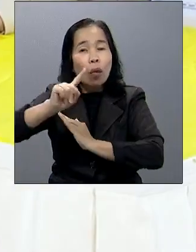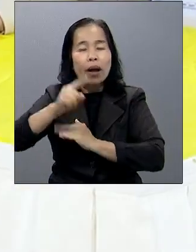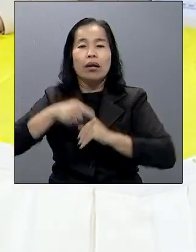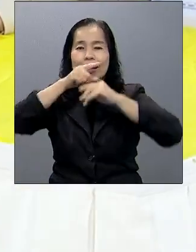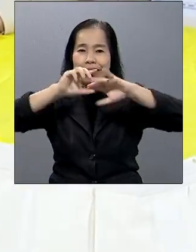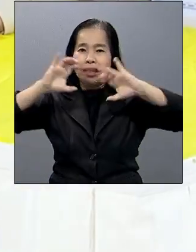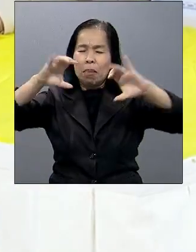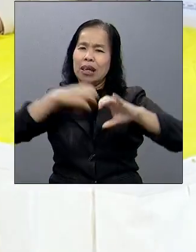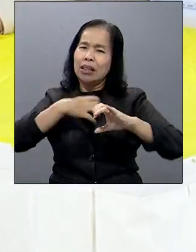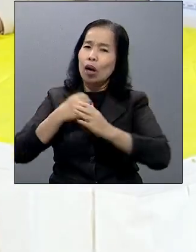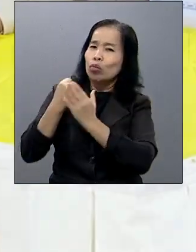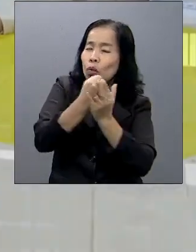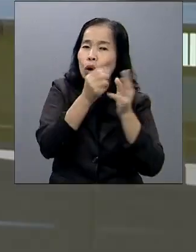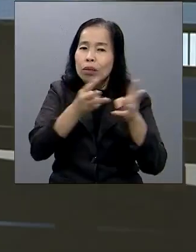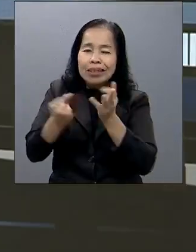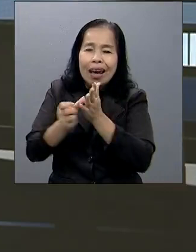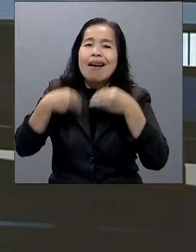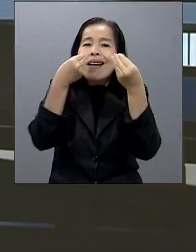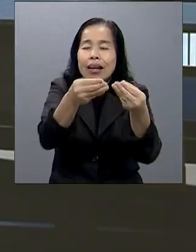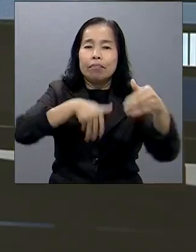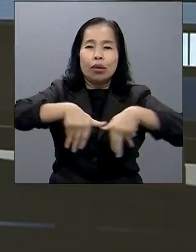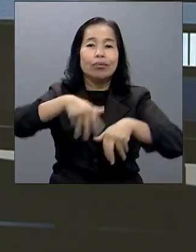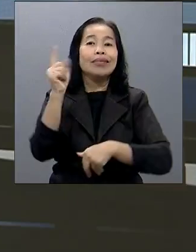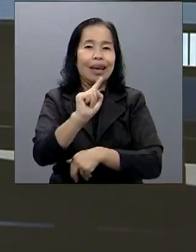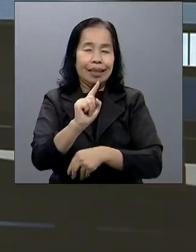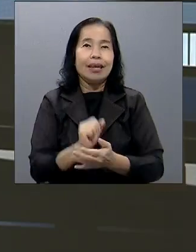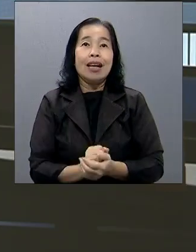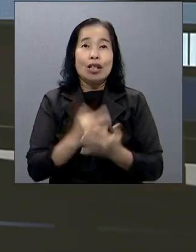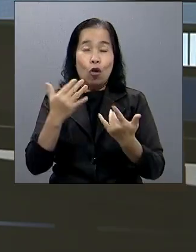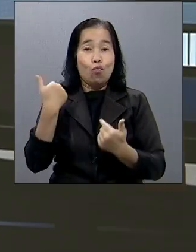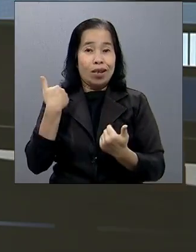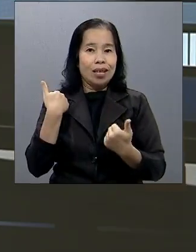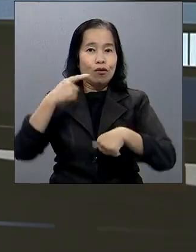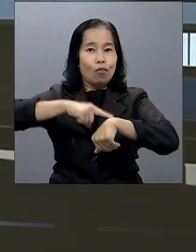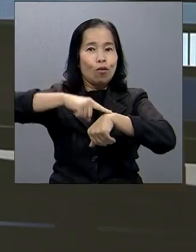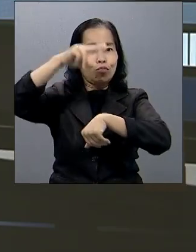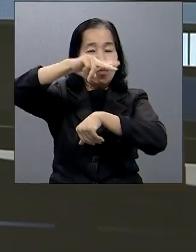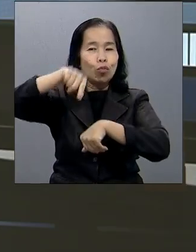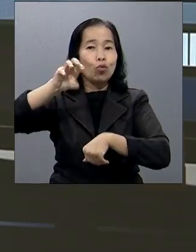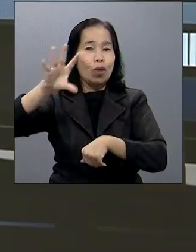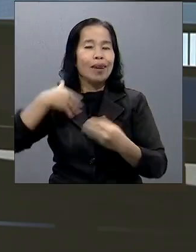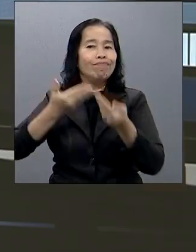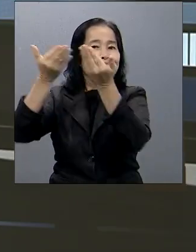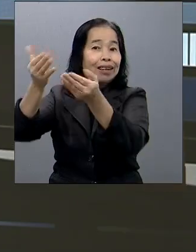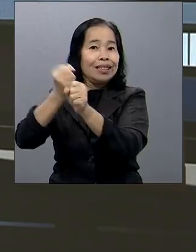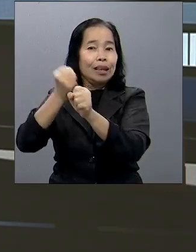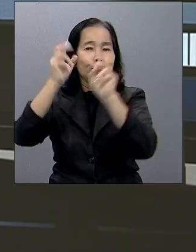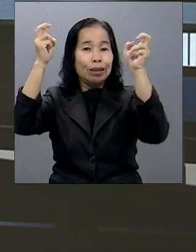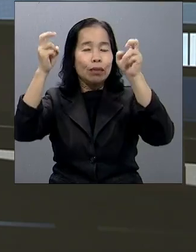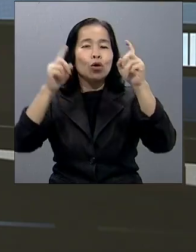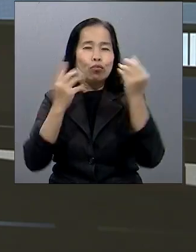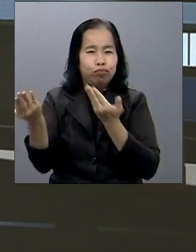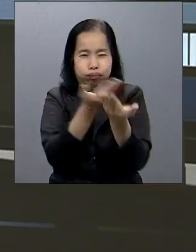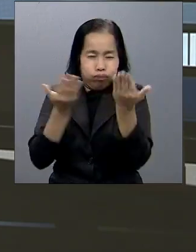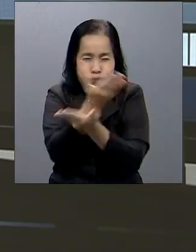ฐจะสามารถหาทางออกให้กับพี่น้องประชาชนได้อย่างไรอ่ะติดตามวันนี้นะคะเดี๋ยวเราส่งต่อไปที่รายการสถานีประชาชนได้ฟัง